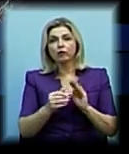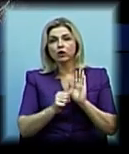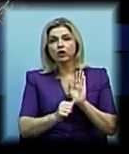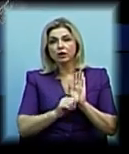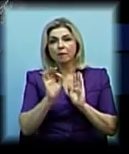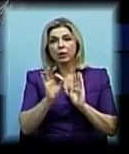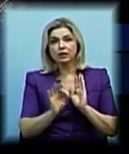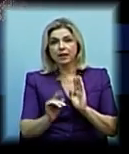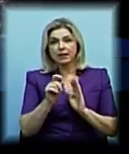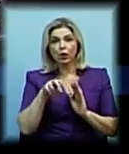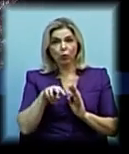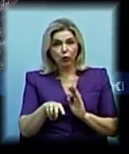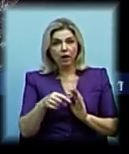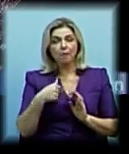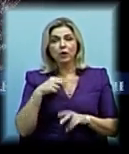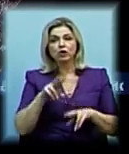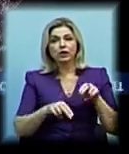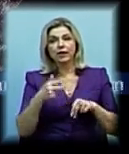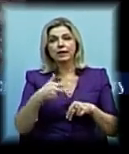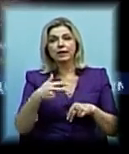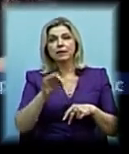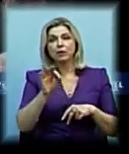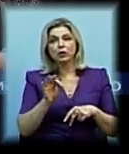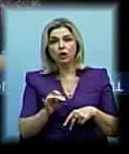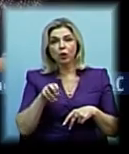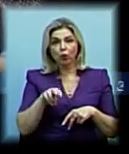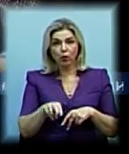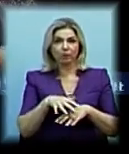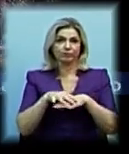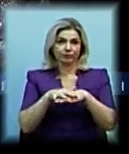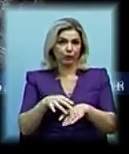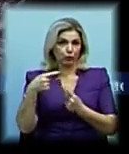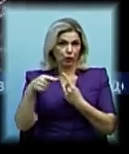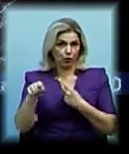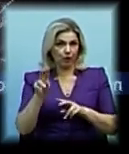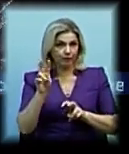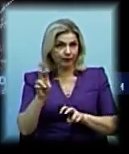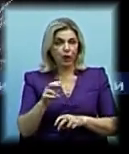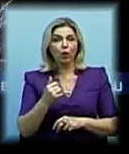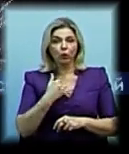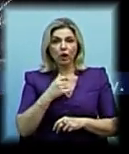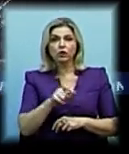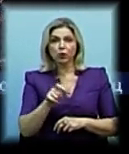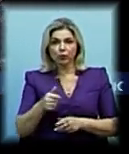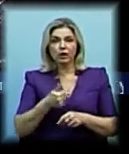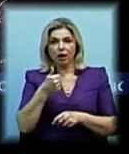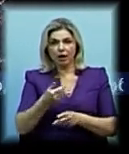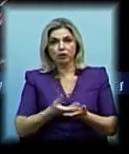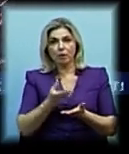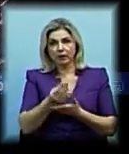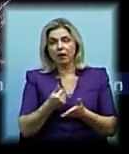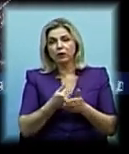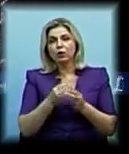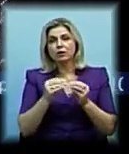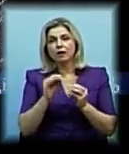60% за июль, то мы считаем, что 30% июльской суммы пошло ему. Потому что люди у нас хорошо платят на самом деле. До 100%